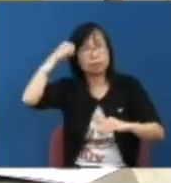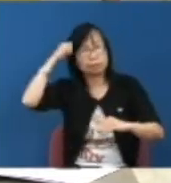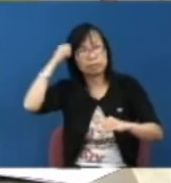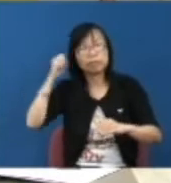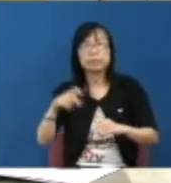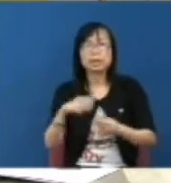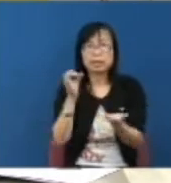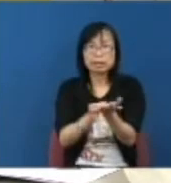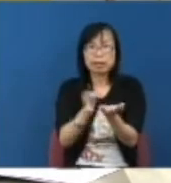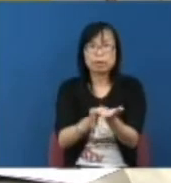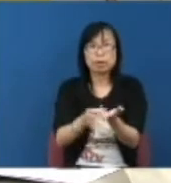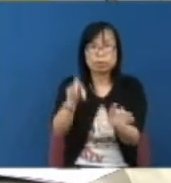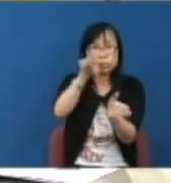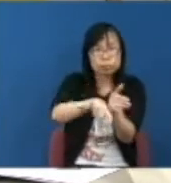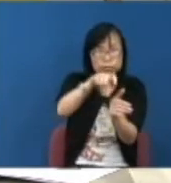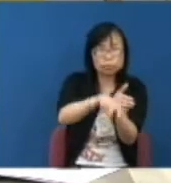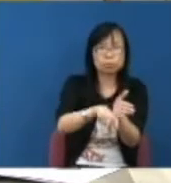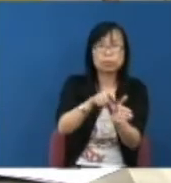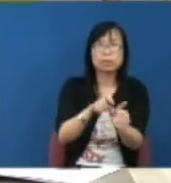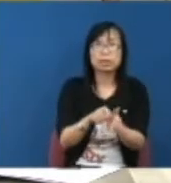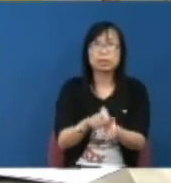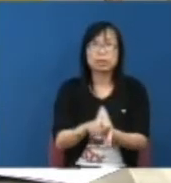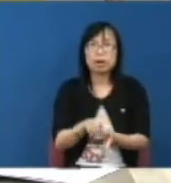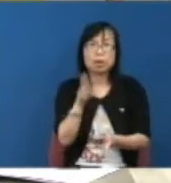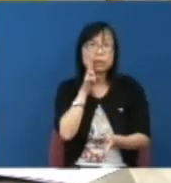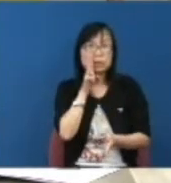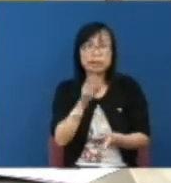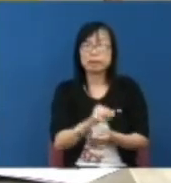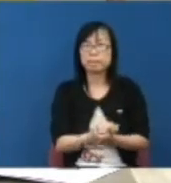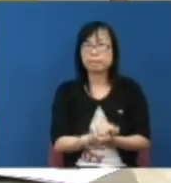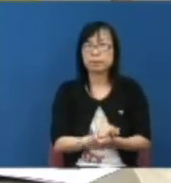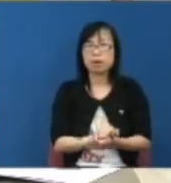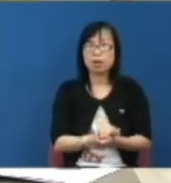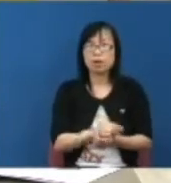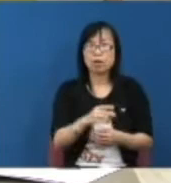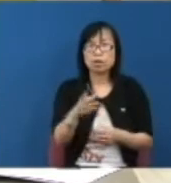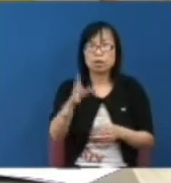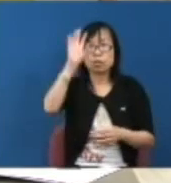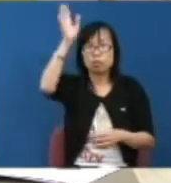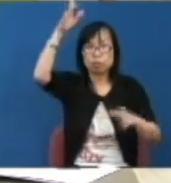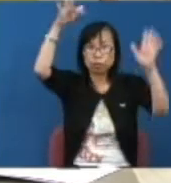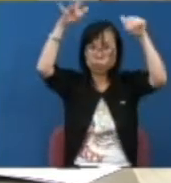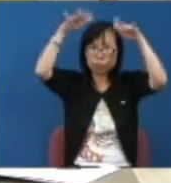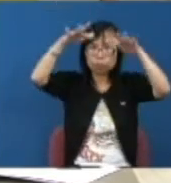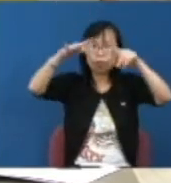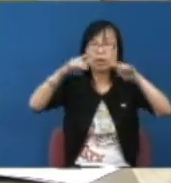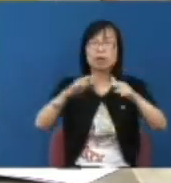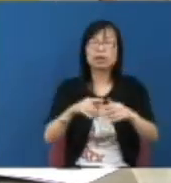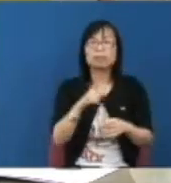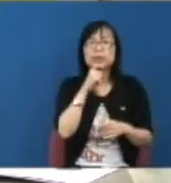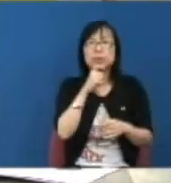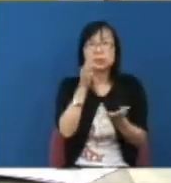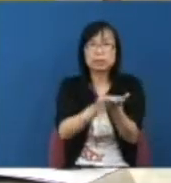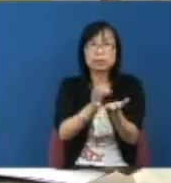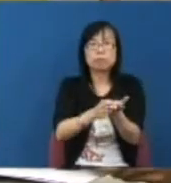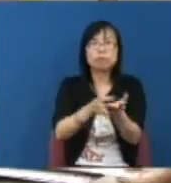啲地方儲存一啲譬如話頭先剛才講雨水啊， 係 啦。咁雨水其實都係要有一啲地